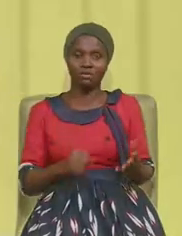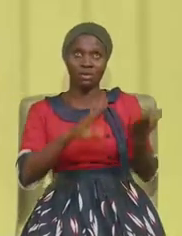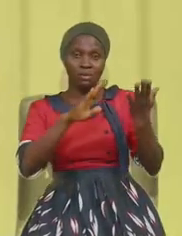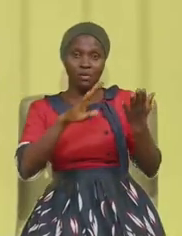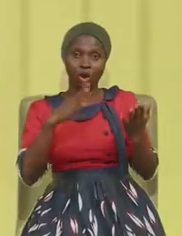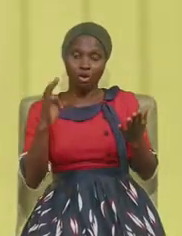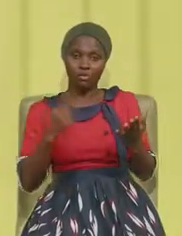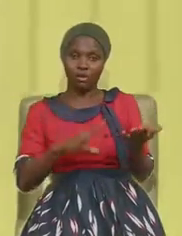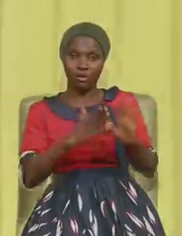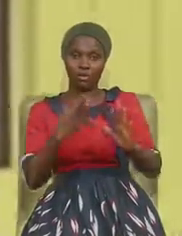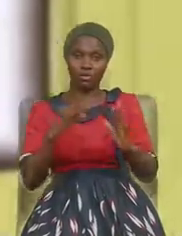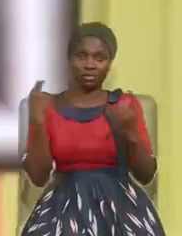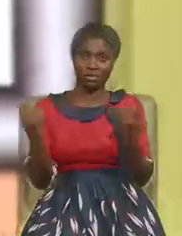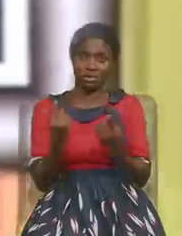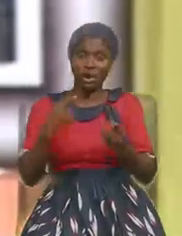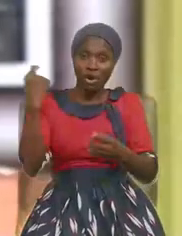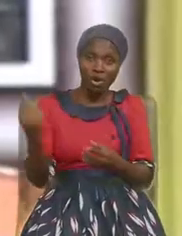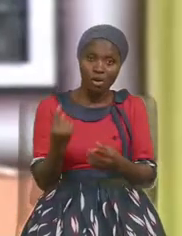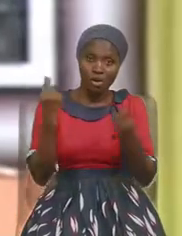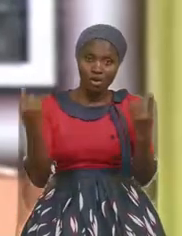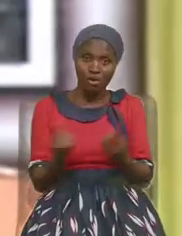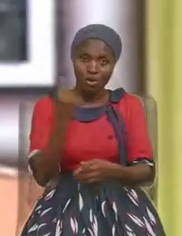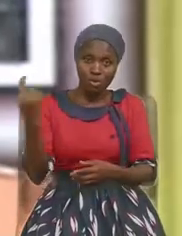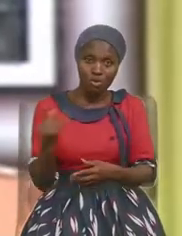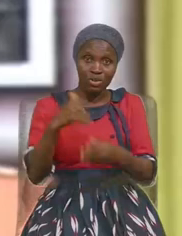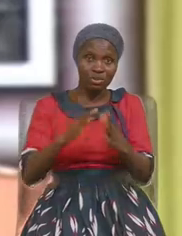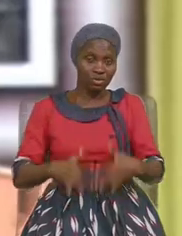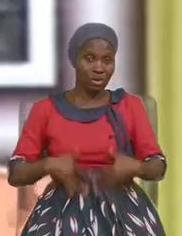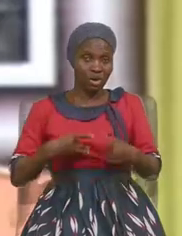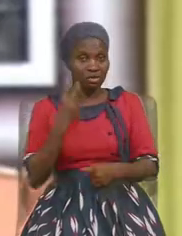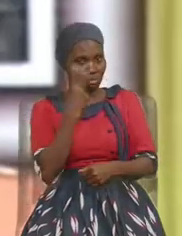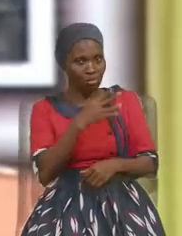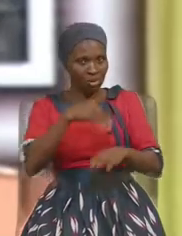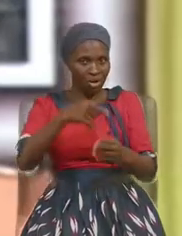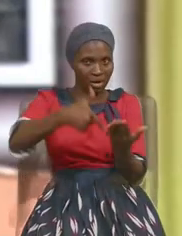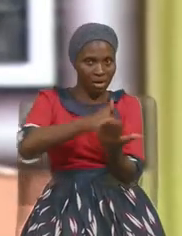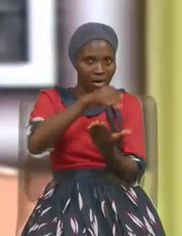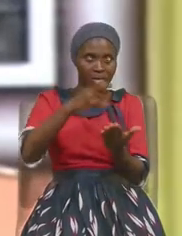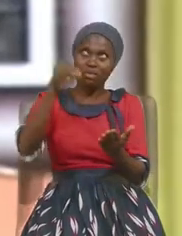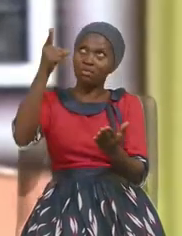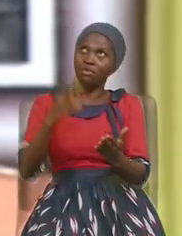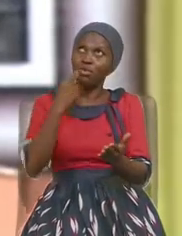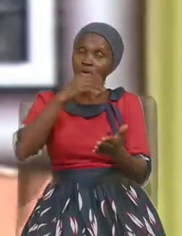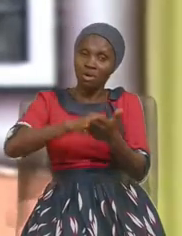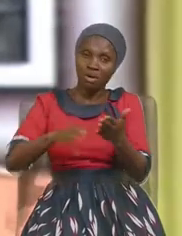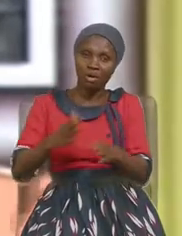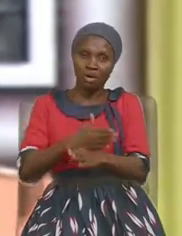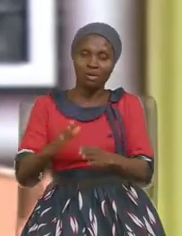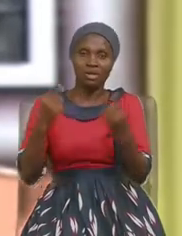péché toujours dans ta vie. Voici l'agneau de Dieu qui ôte les péchés du